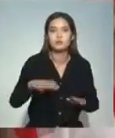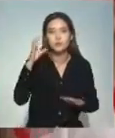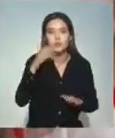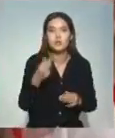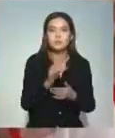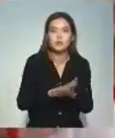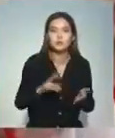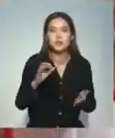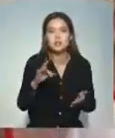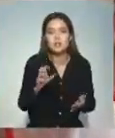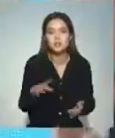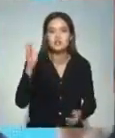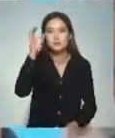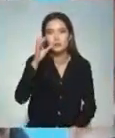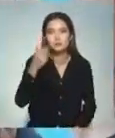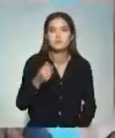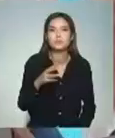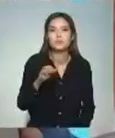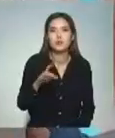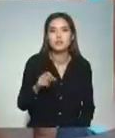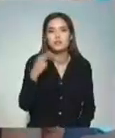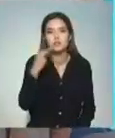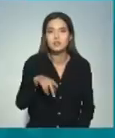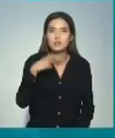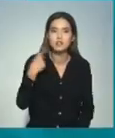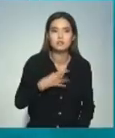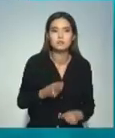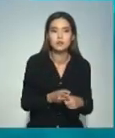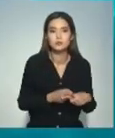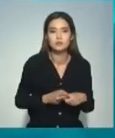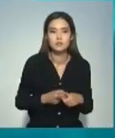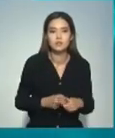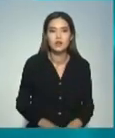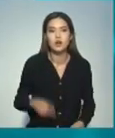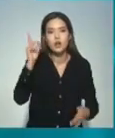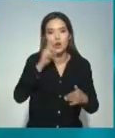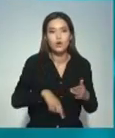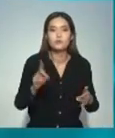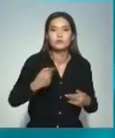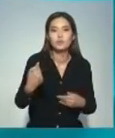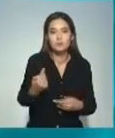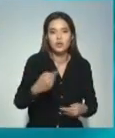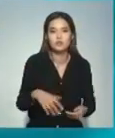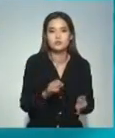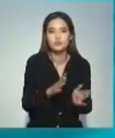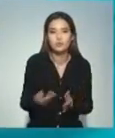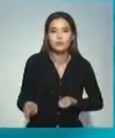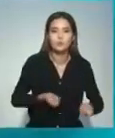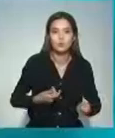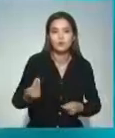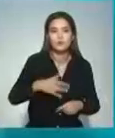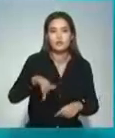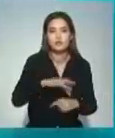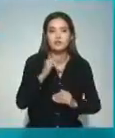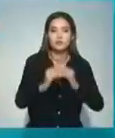лидеры Узбекистана и Кыргызстана, Китая, России и Беларуси. Убежден, что под вашим превосходным руководством ваша страна достигнет